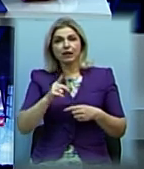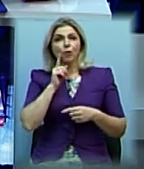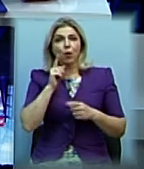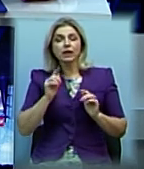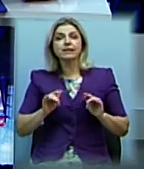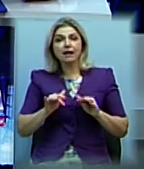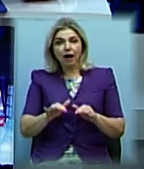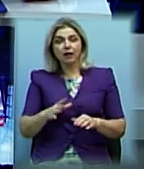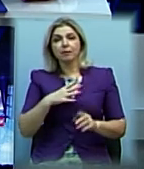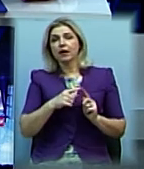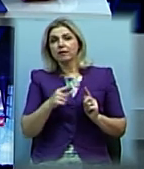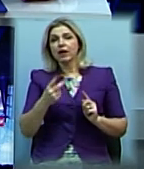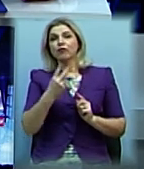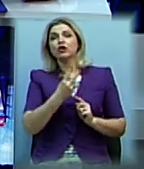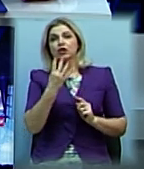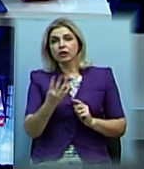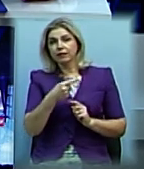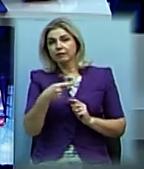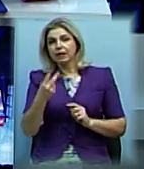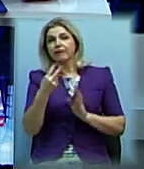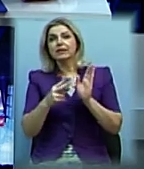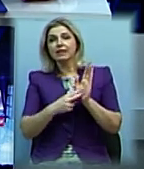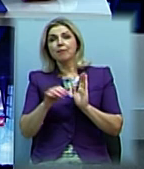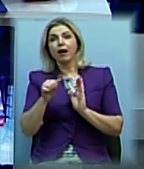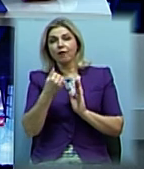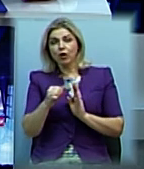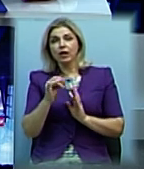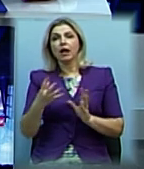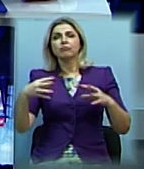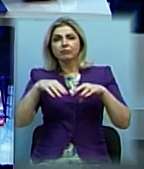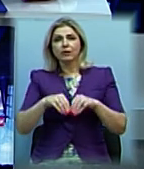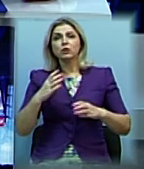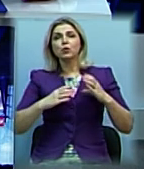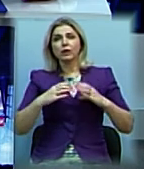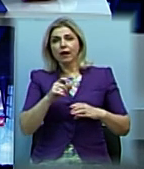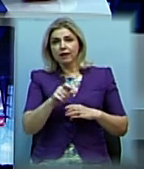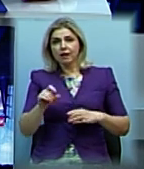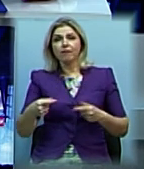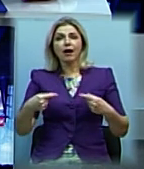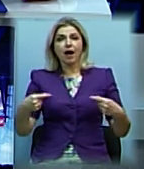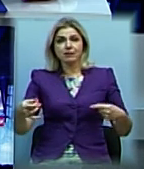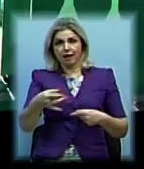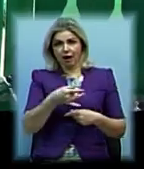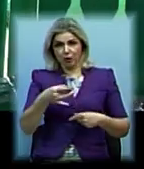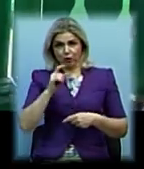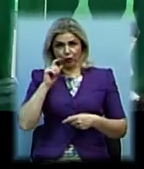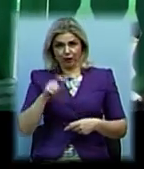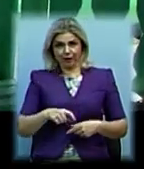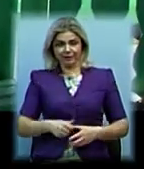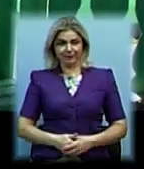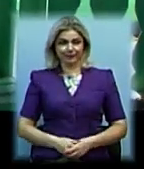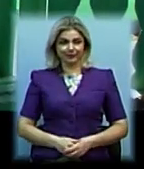тривав протягом 24-27 серпня і об'єднав студентів з різних регіонів України.